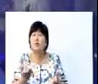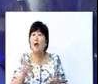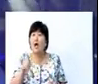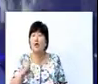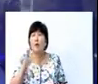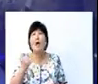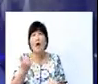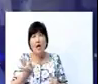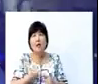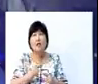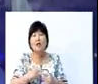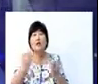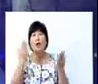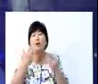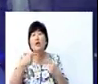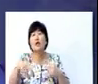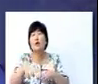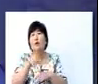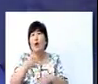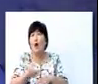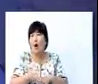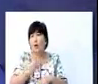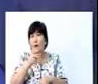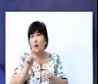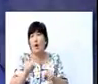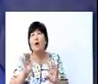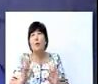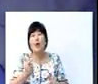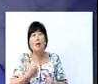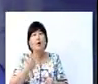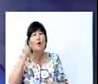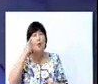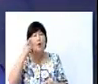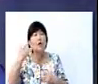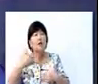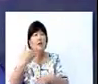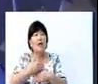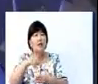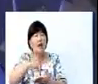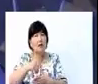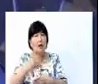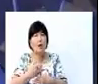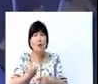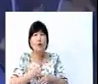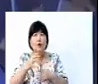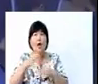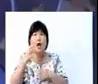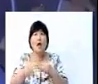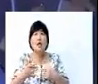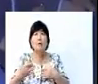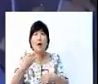мысалы. Әрине, сюжеттік жағынан кейбір көрерменге ауыртпалық түсіру мүмкін, бірақ бұл ойға сахнаға арналған көрініс. Мұндай дүние әлемдік